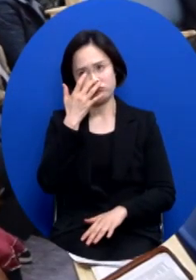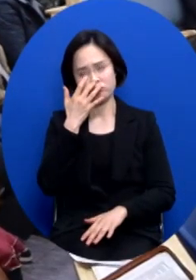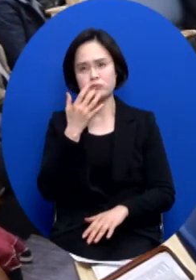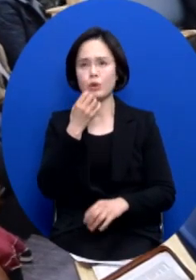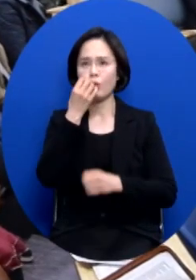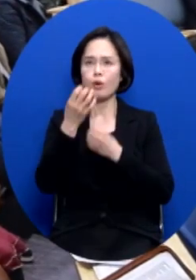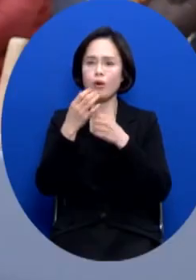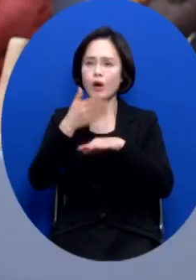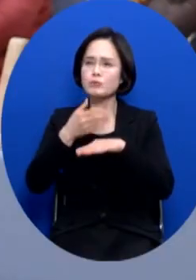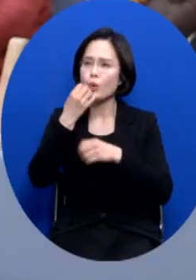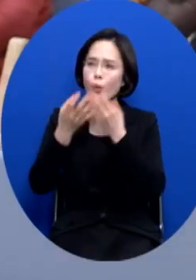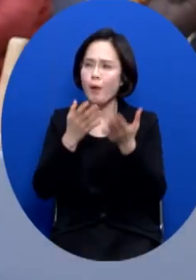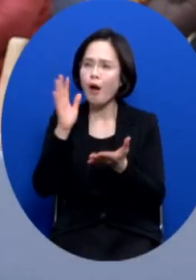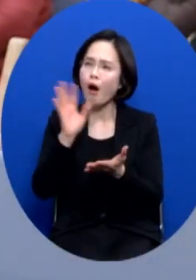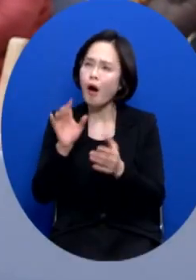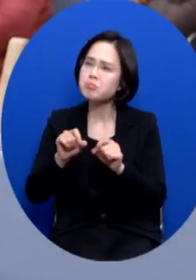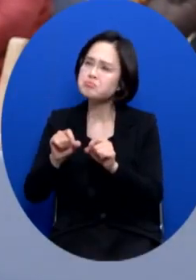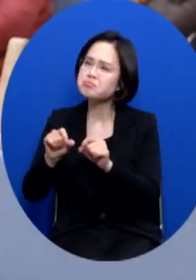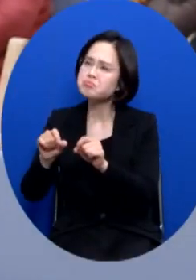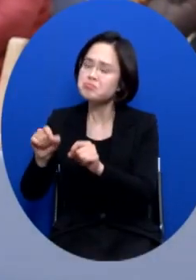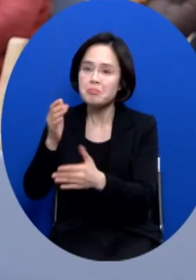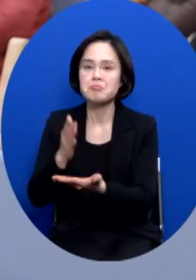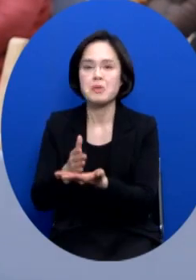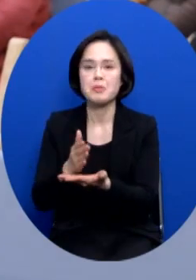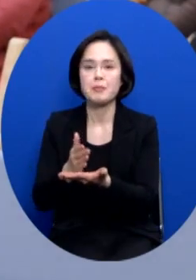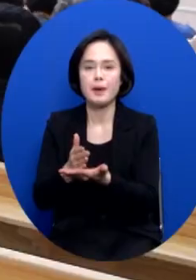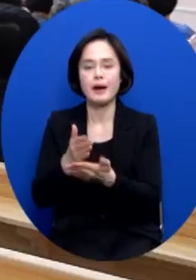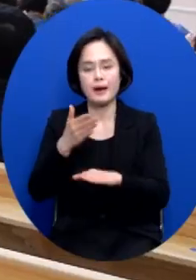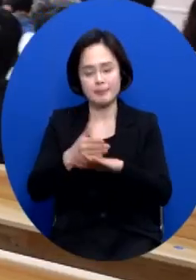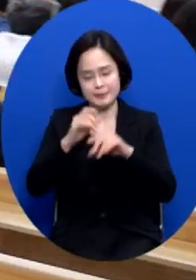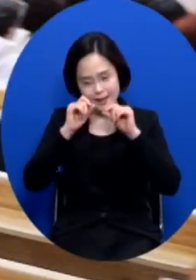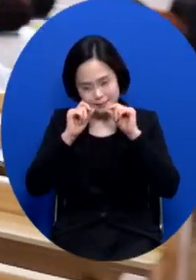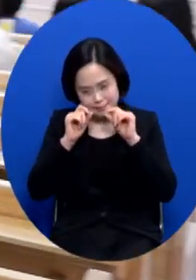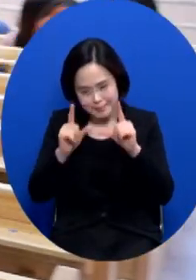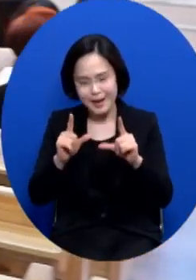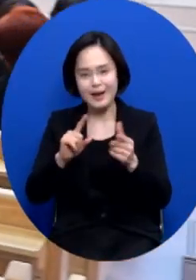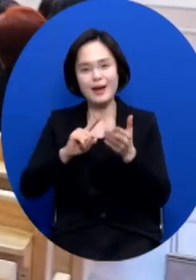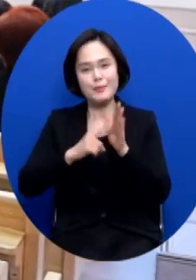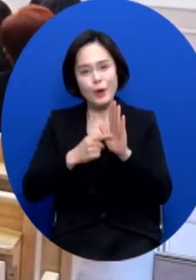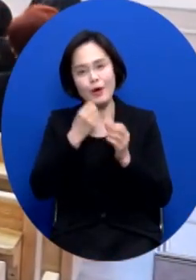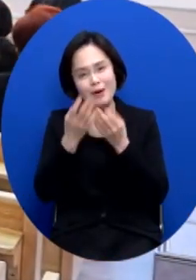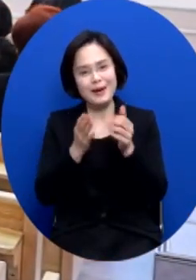미던 감사의 제목들을 깨닫고 표현하는 성회가 되길 바란다고 말씀을 전했습니다